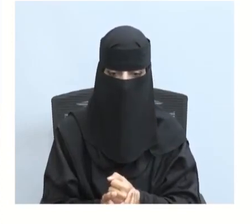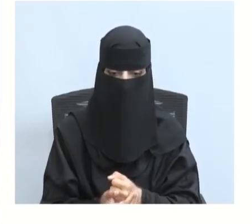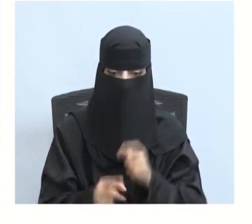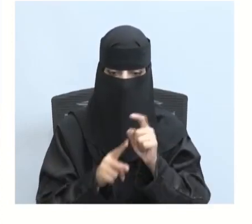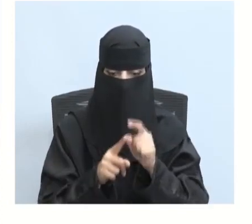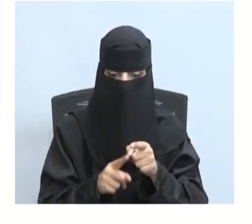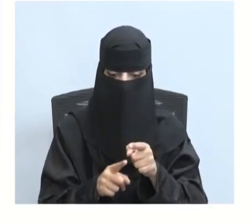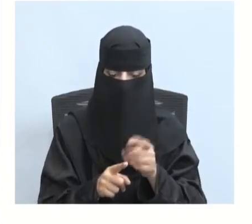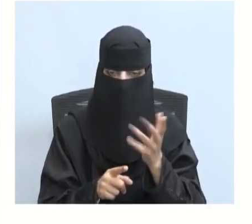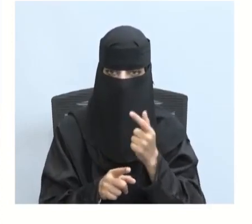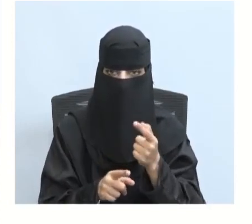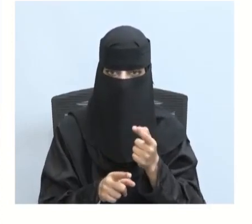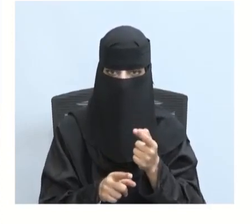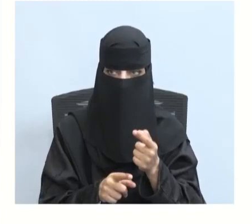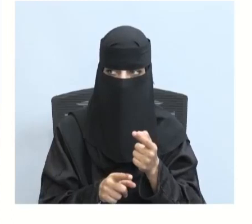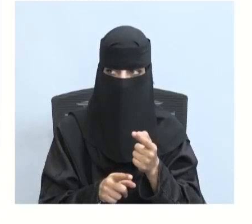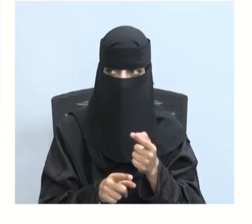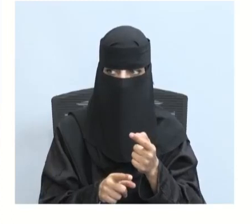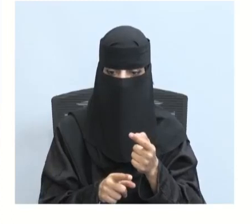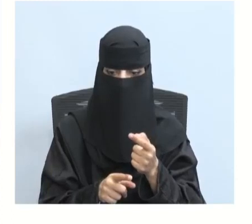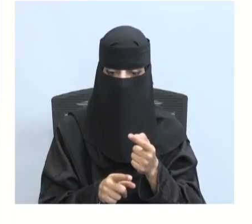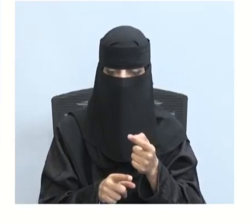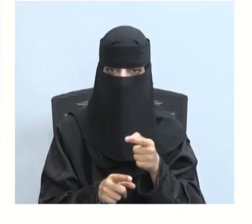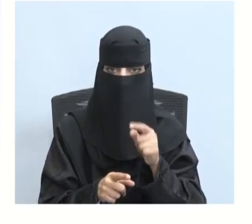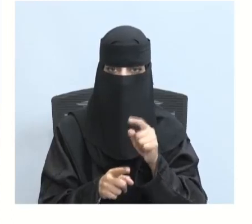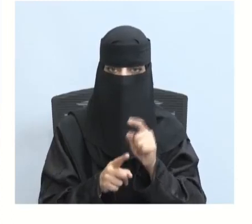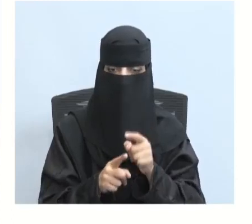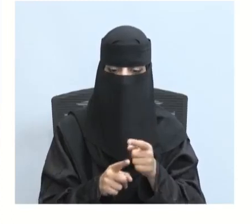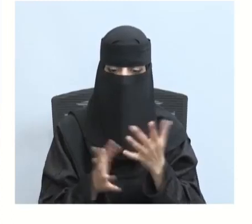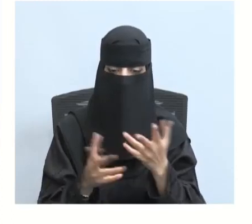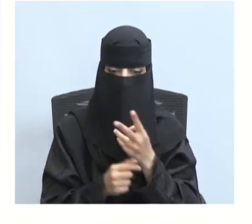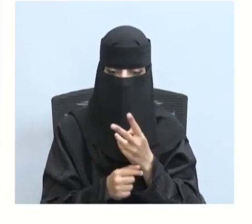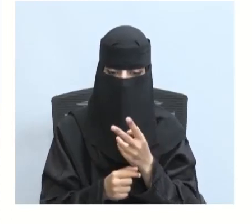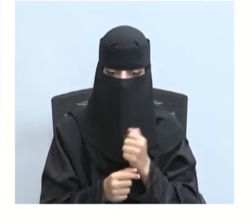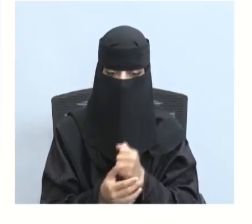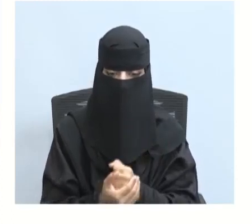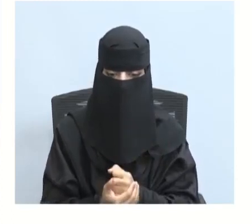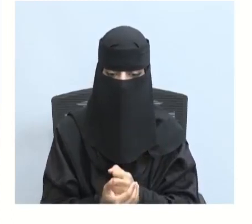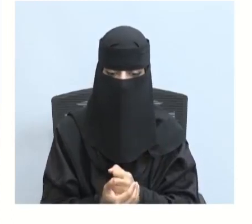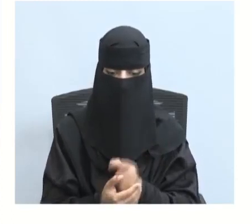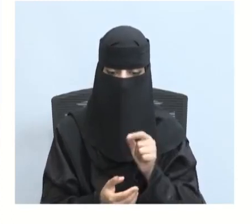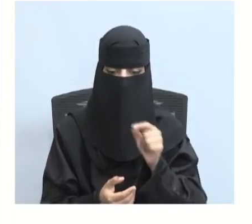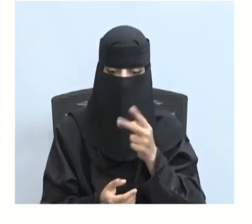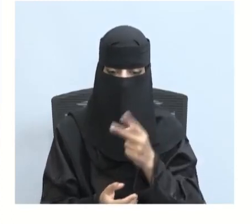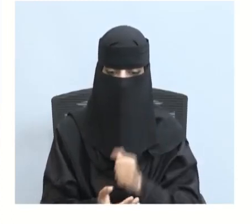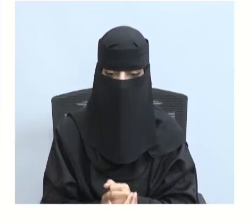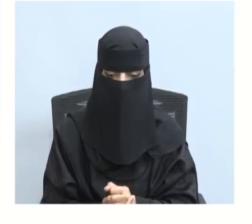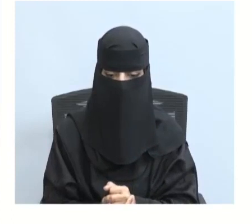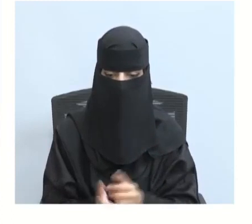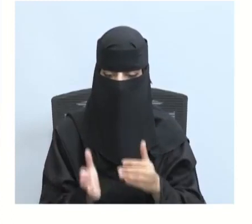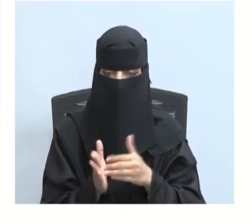الطاقه النوويه نسبه الطاقه النوويه 12.2 سيكون